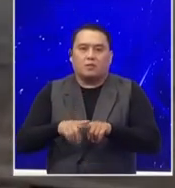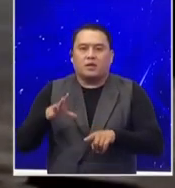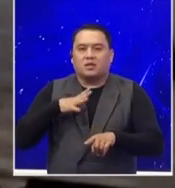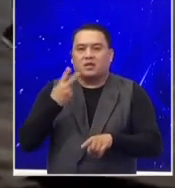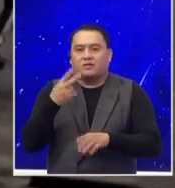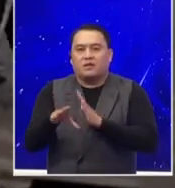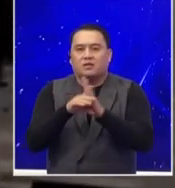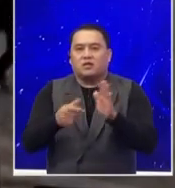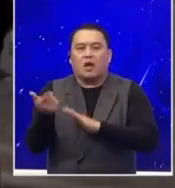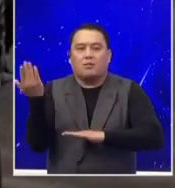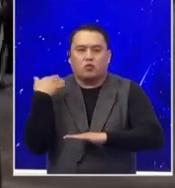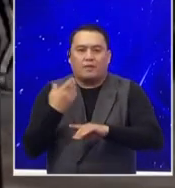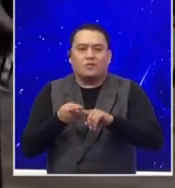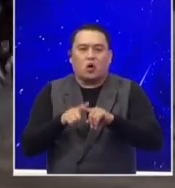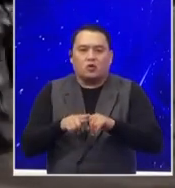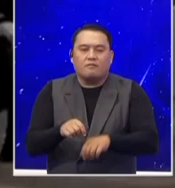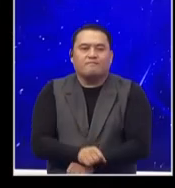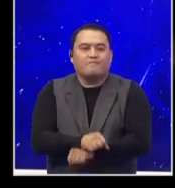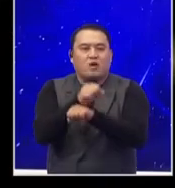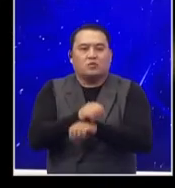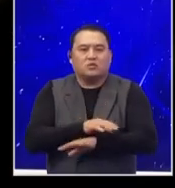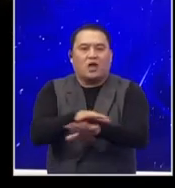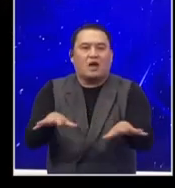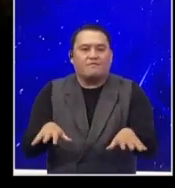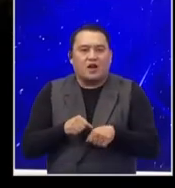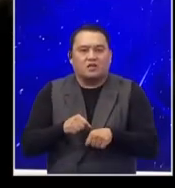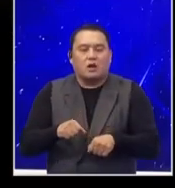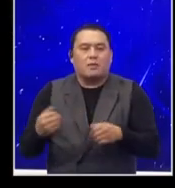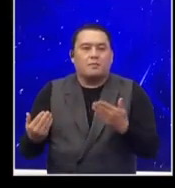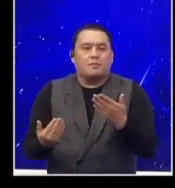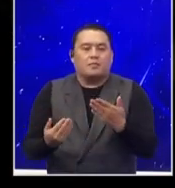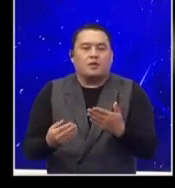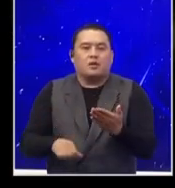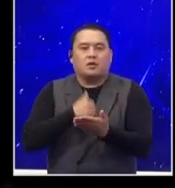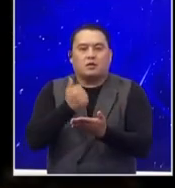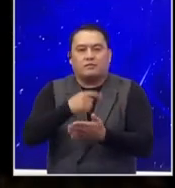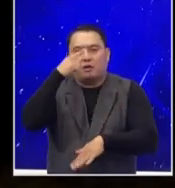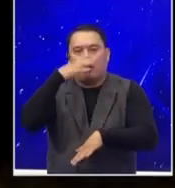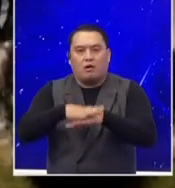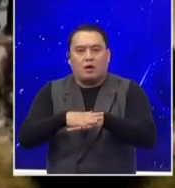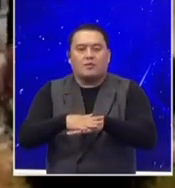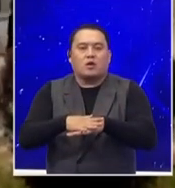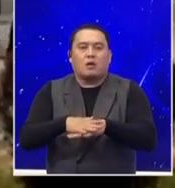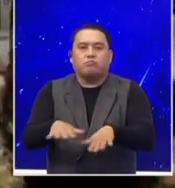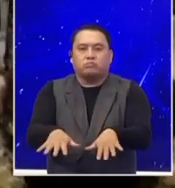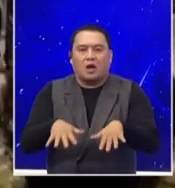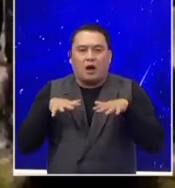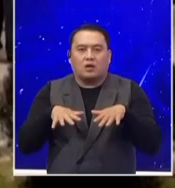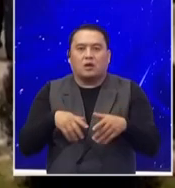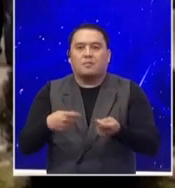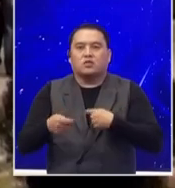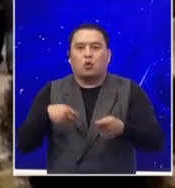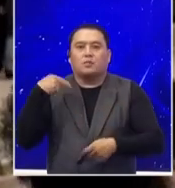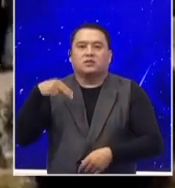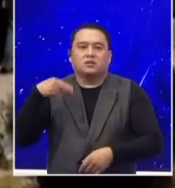также 2 бывших депутата. Манифестанты захватили столичную мэрию и Белый дом, где находится парламент и